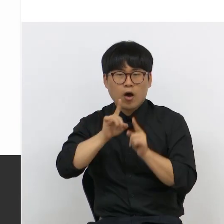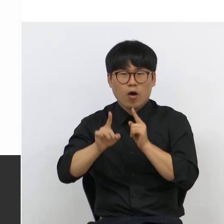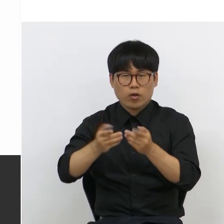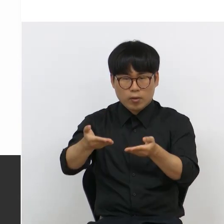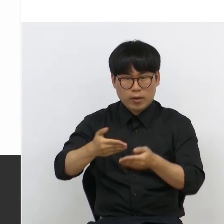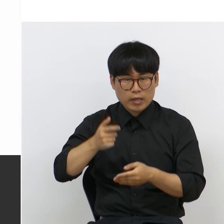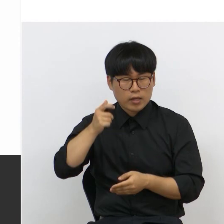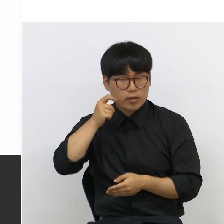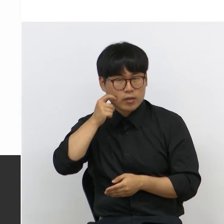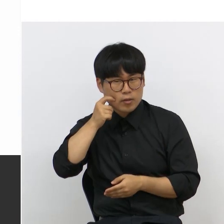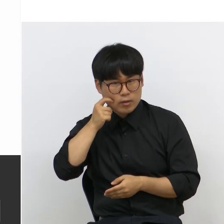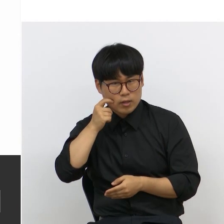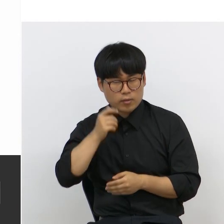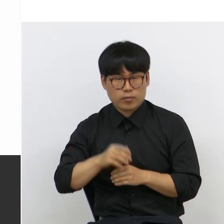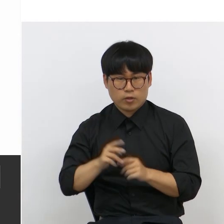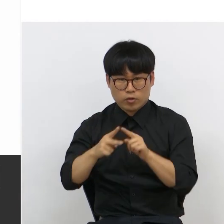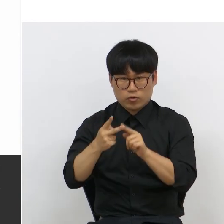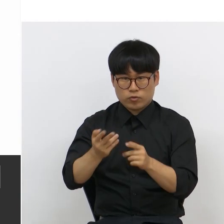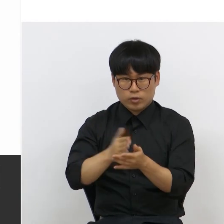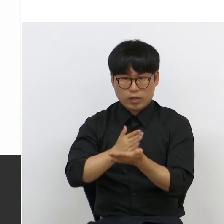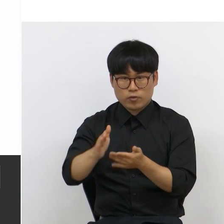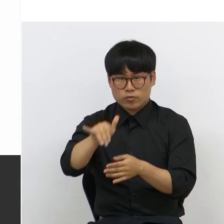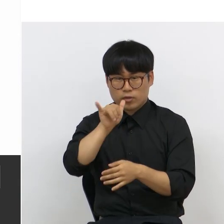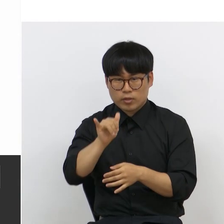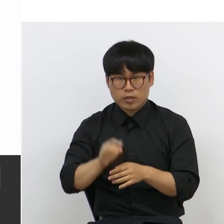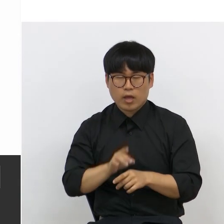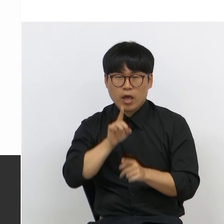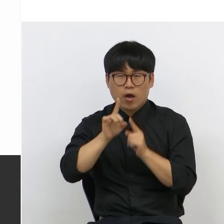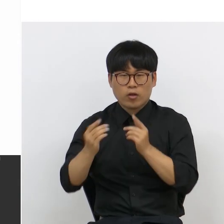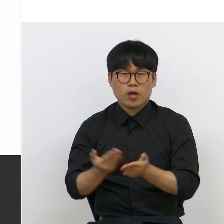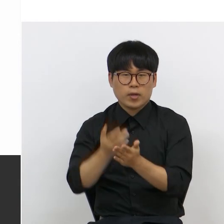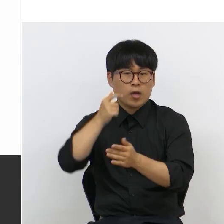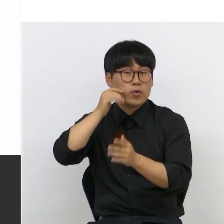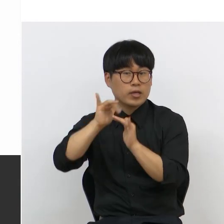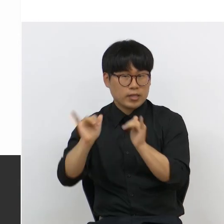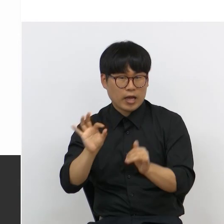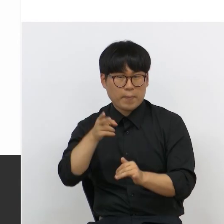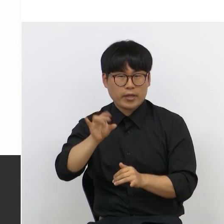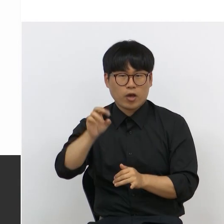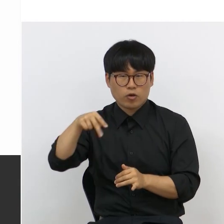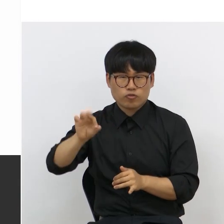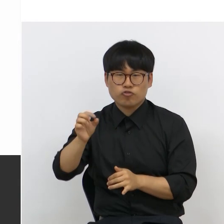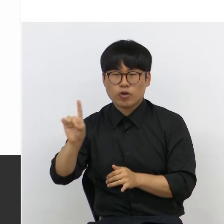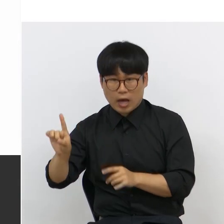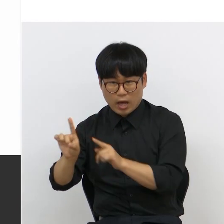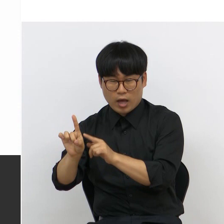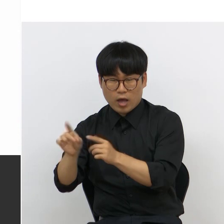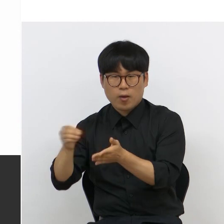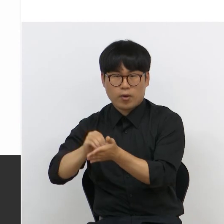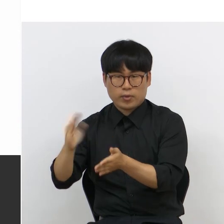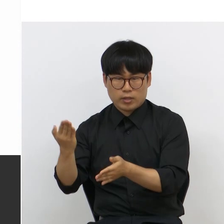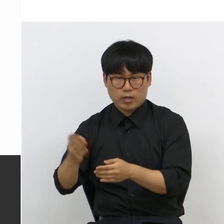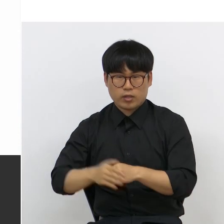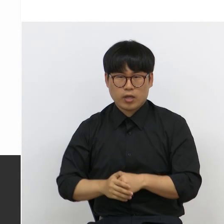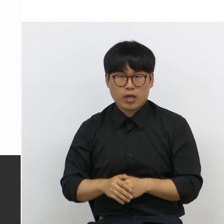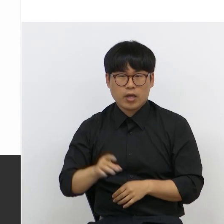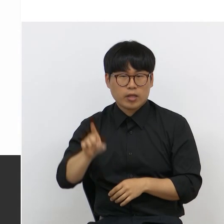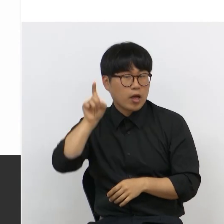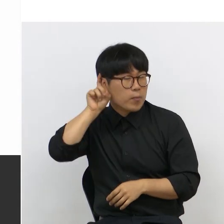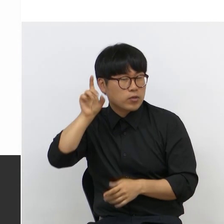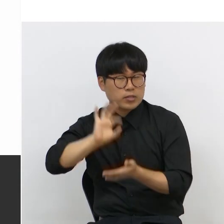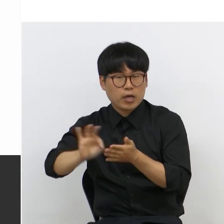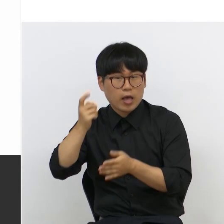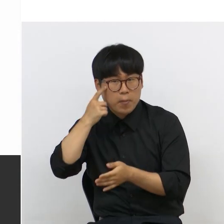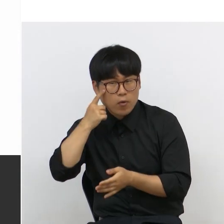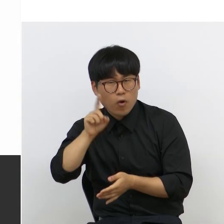이미 청력이 떨어져 있는 사람. 이런 사람은 언어 발달이 되지 않은 영유아에 속하죠. 이런 사람들한테 보청기를 일단 써보고 어느